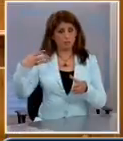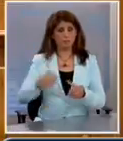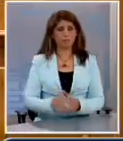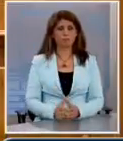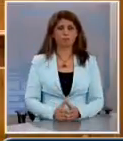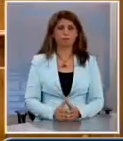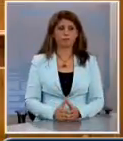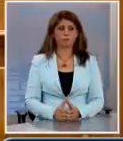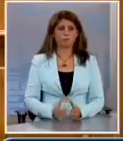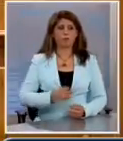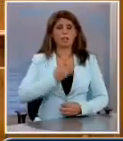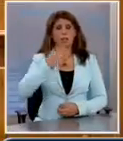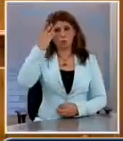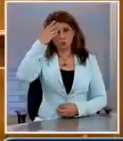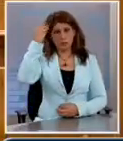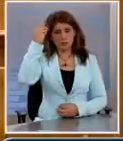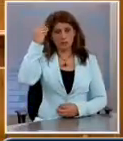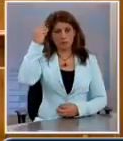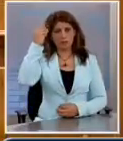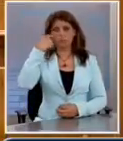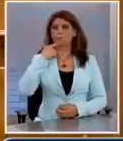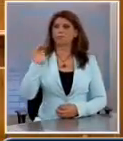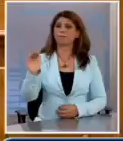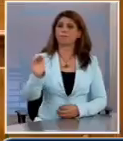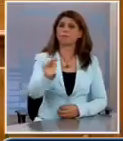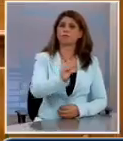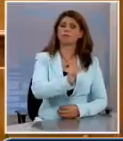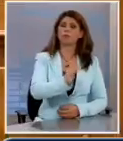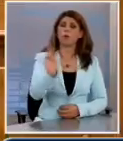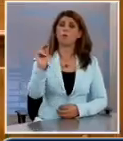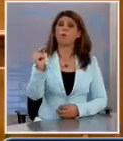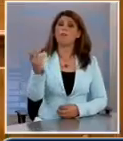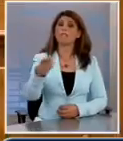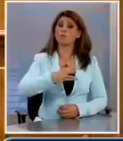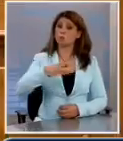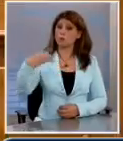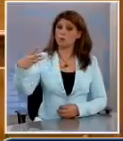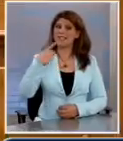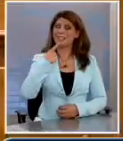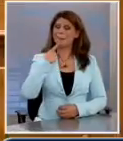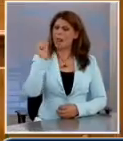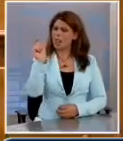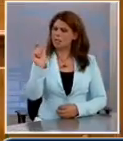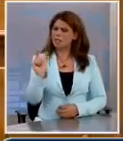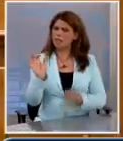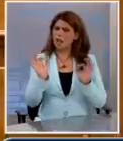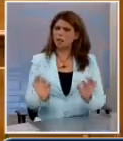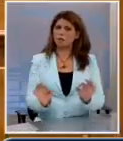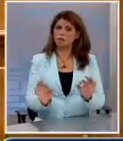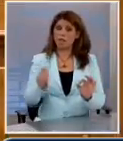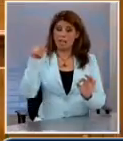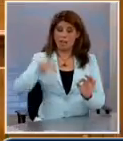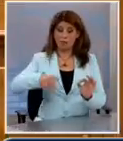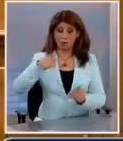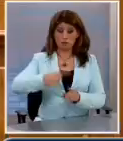ο κύριος Τσίπρας, απευθυνόμενος στους βουλευτές του, είπε επί λέξη: «Σε αυτήν την